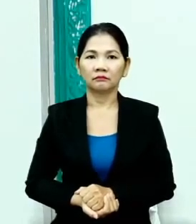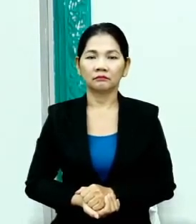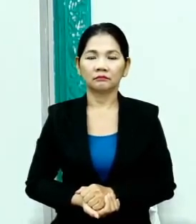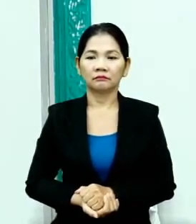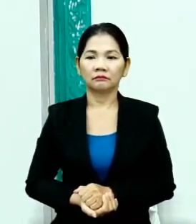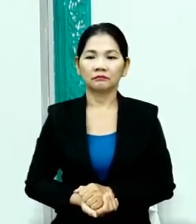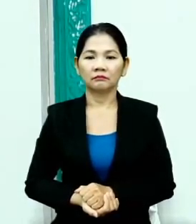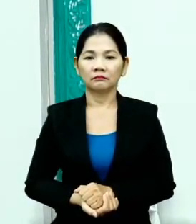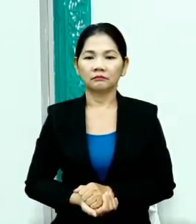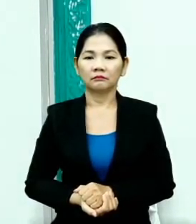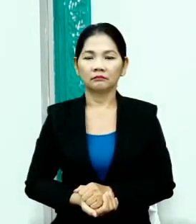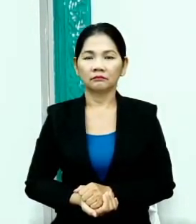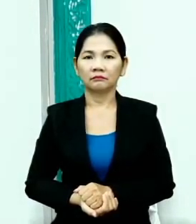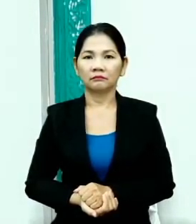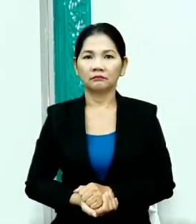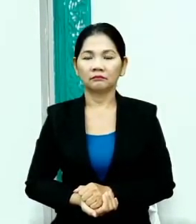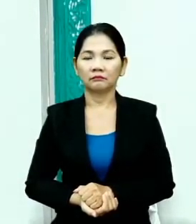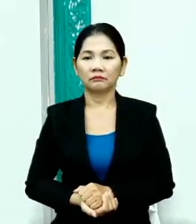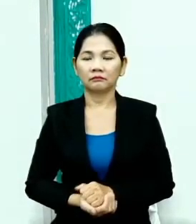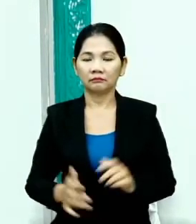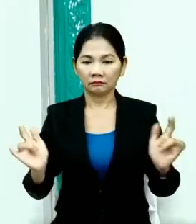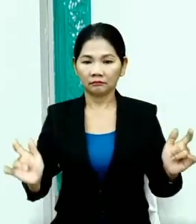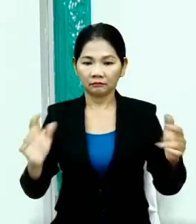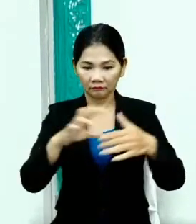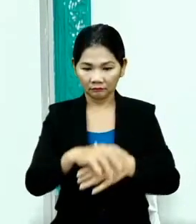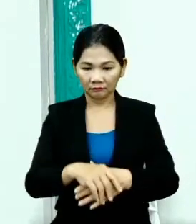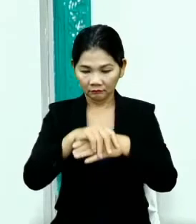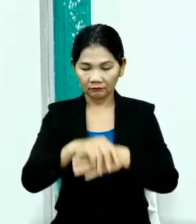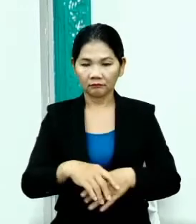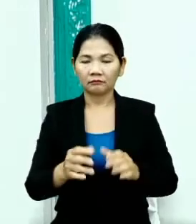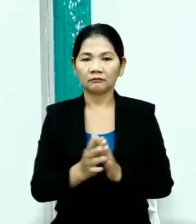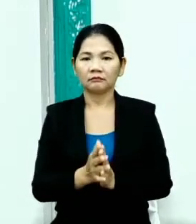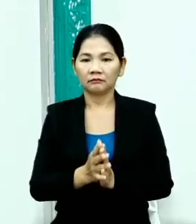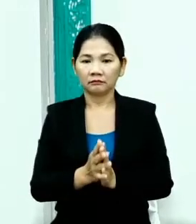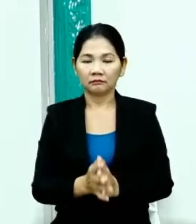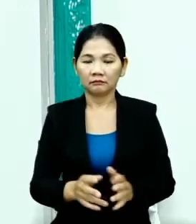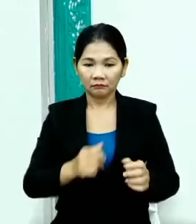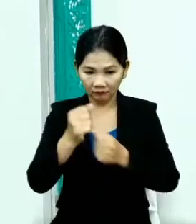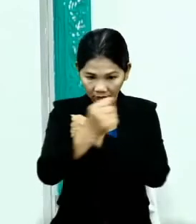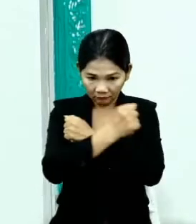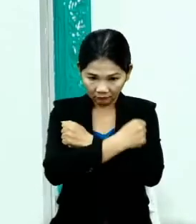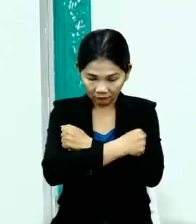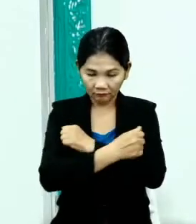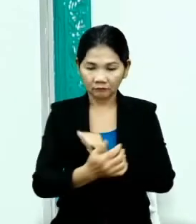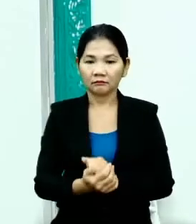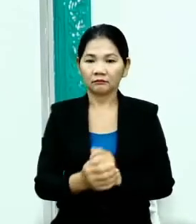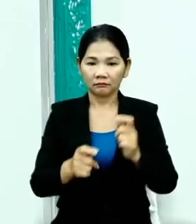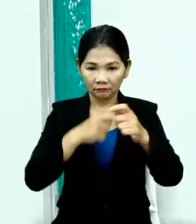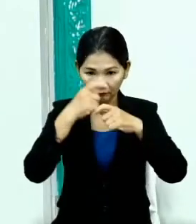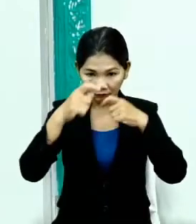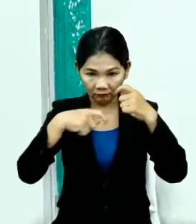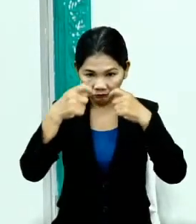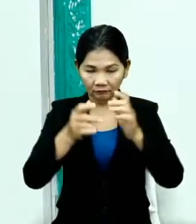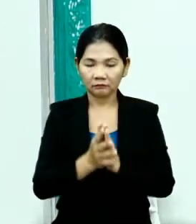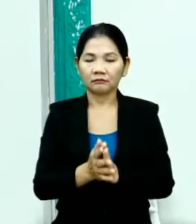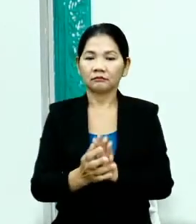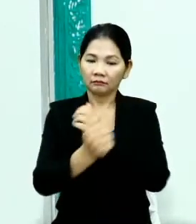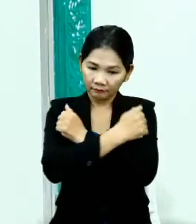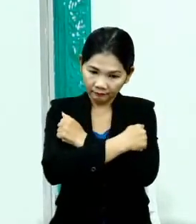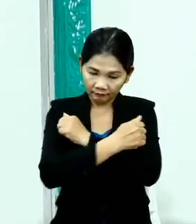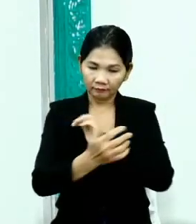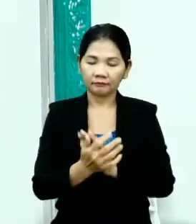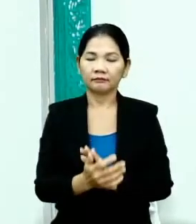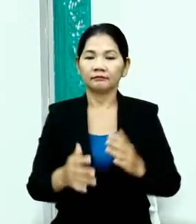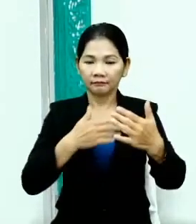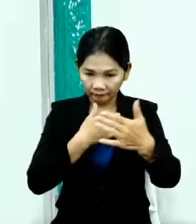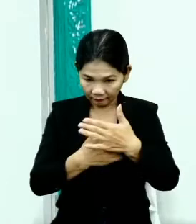Chà, nà. Mật phê. Nè, đài sở lãnh, nè, đài rộp án, sở lãnh khní,